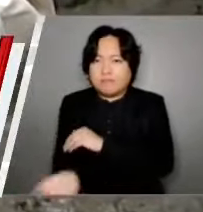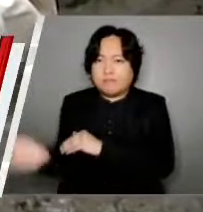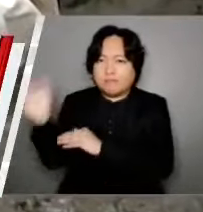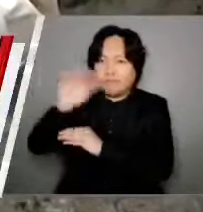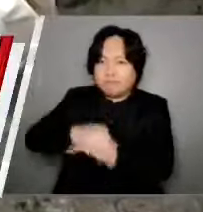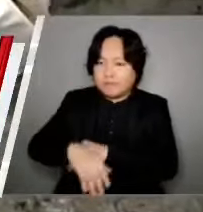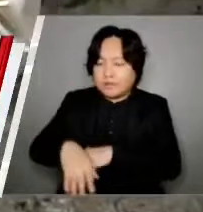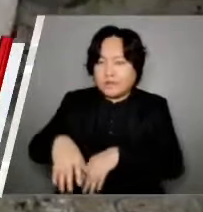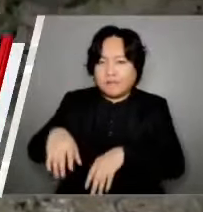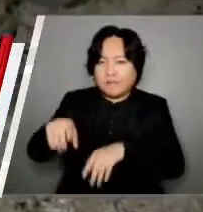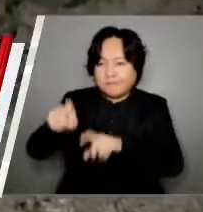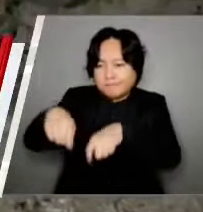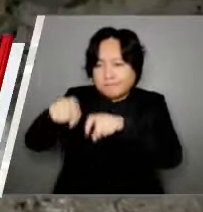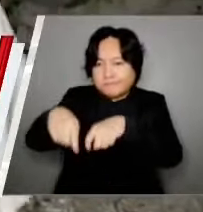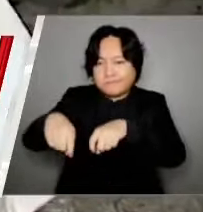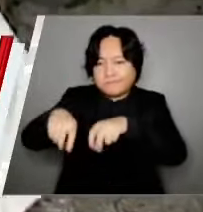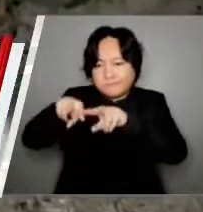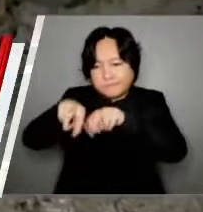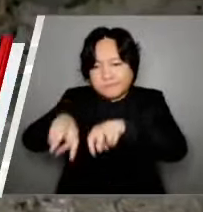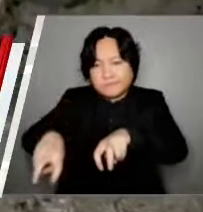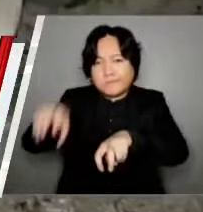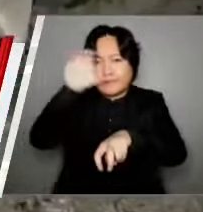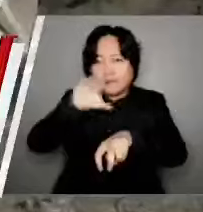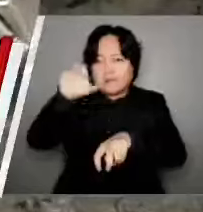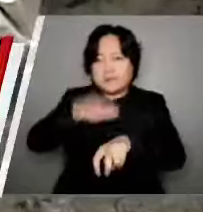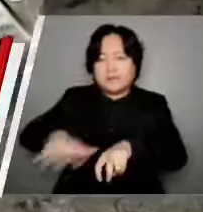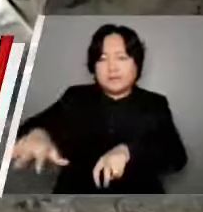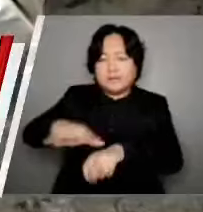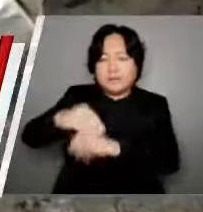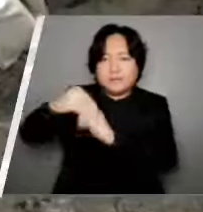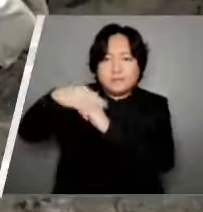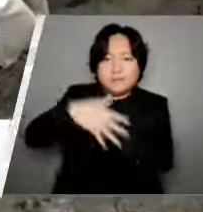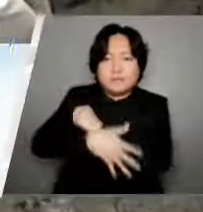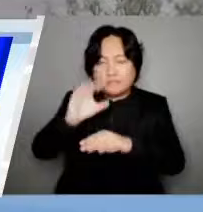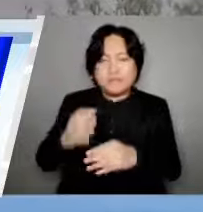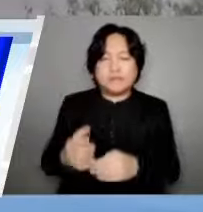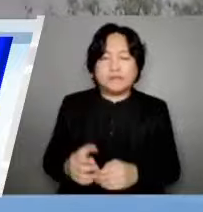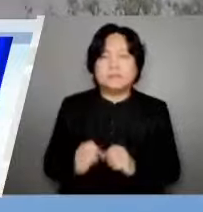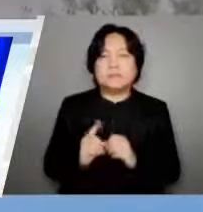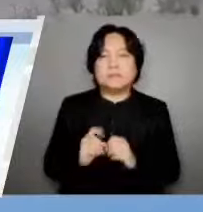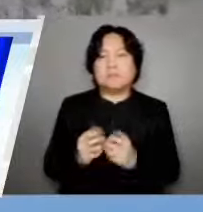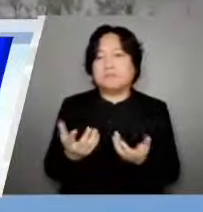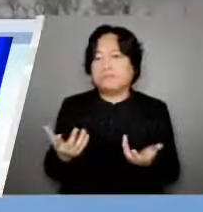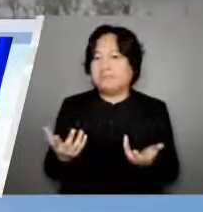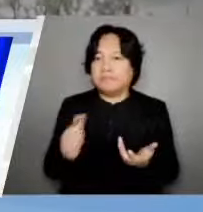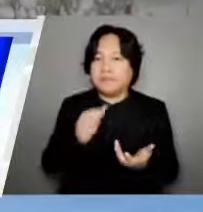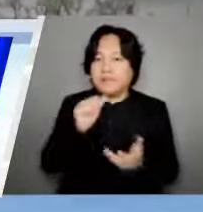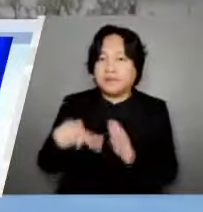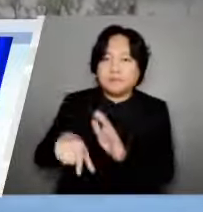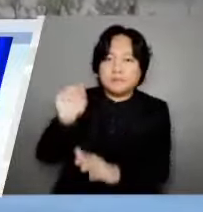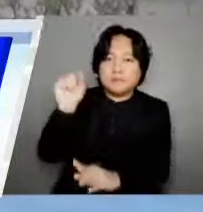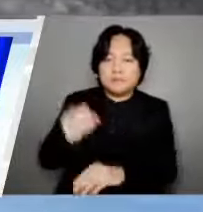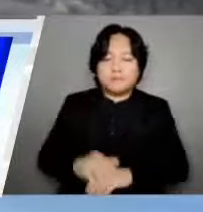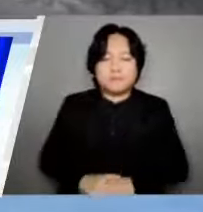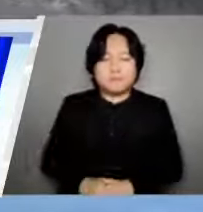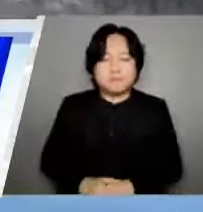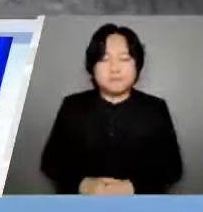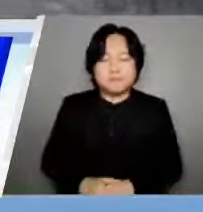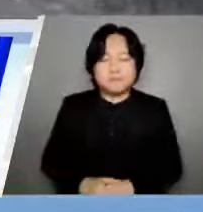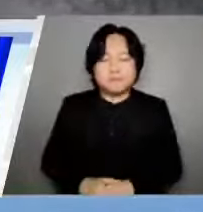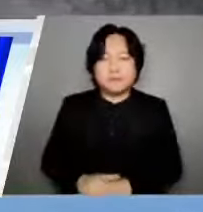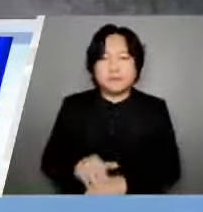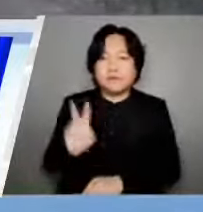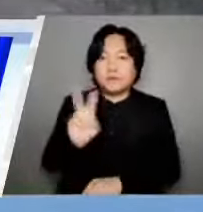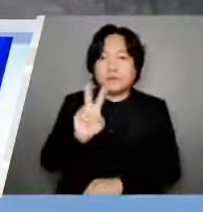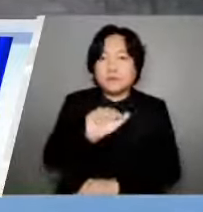ang mga rescuer sa bahaging ito ng Sitio Banaba sa pag-asang makikita ang mga hinahanap. Pasado las 2 ng hapon, itinigil ang